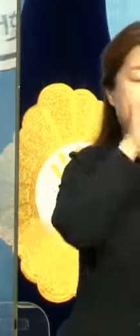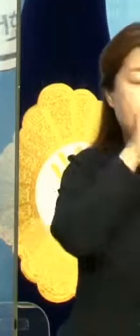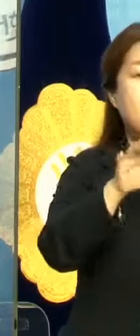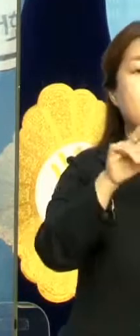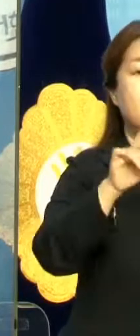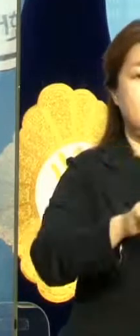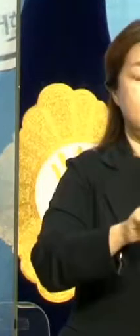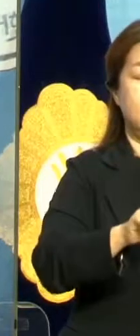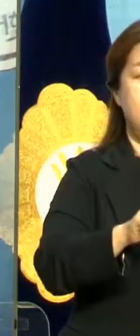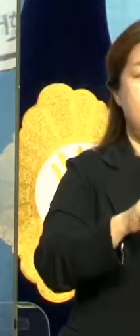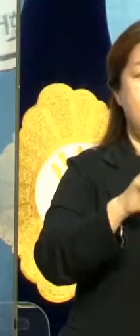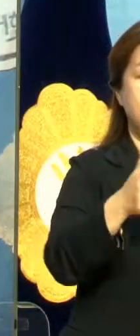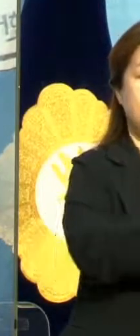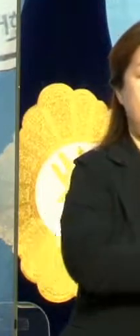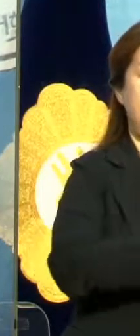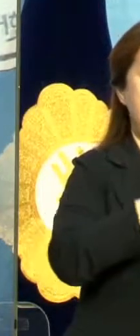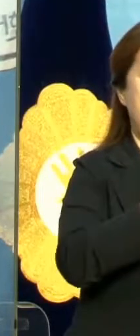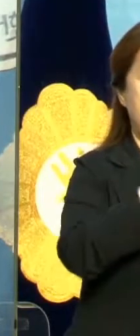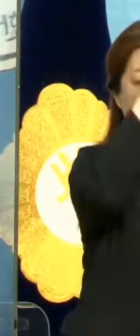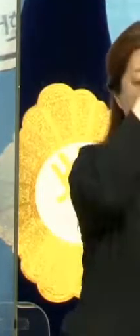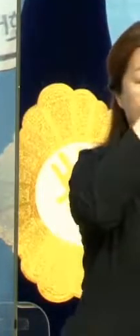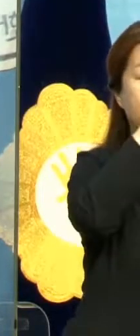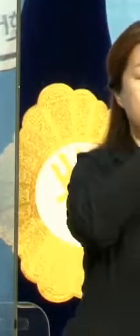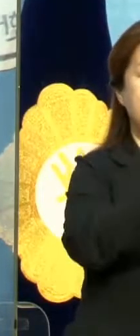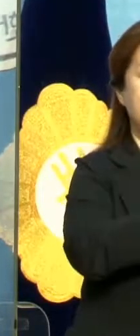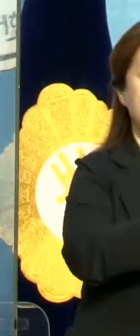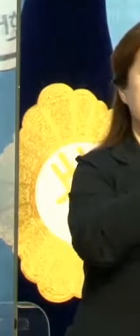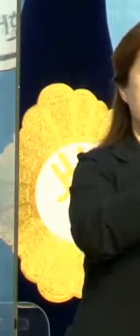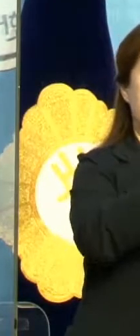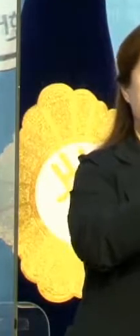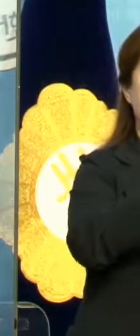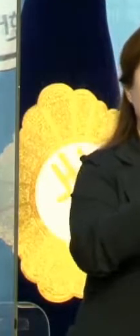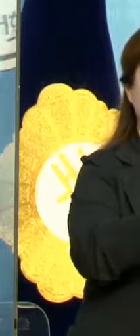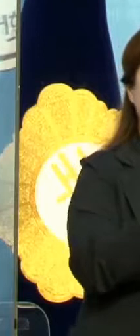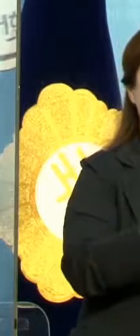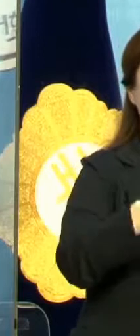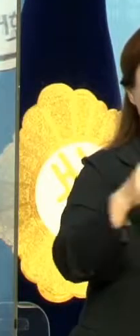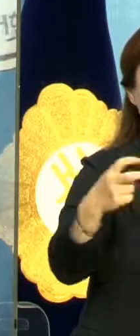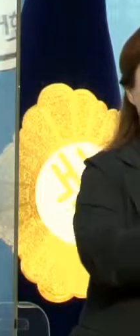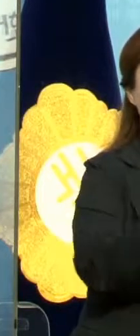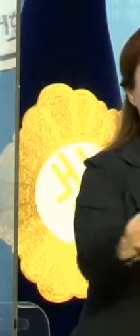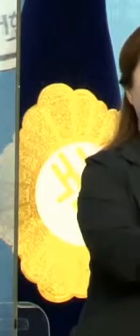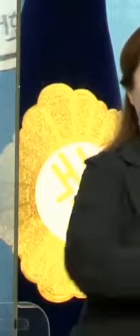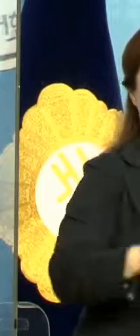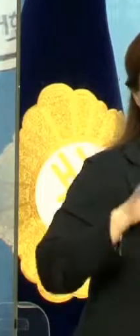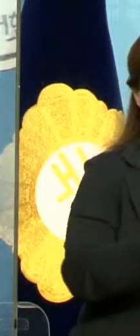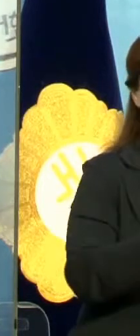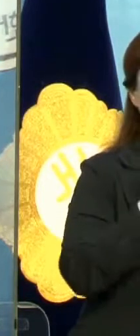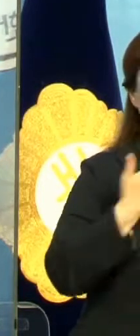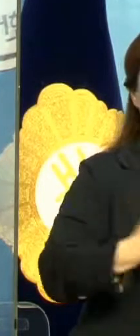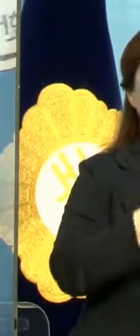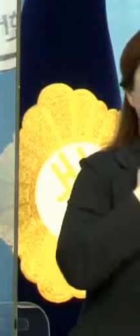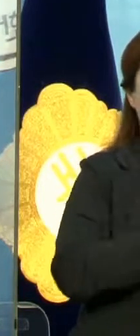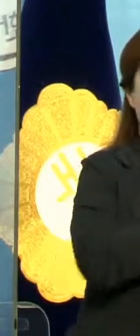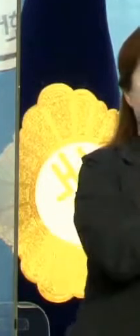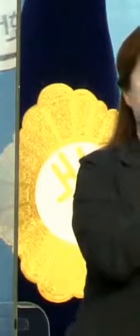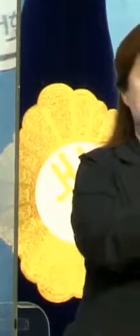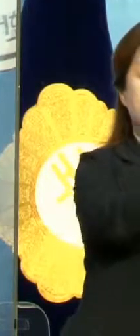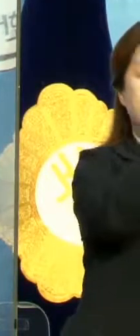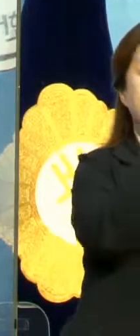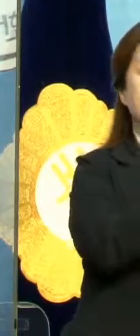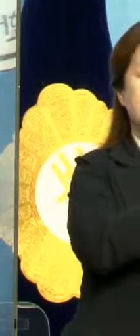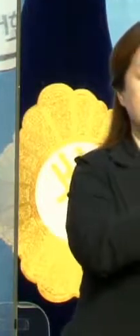매우 이례적으로 사회 연석 국토 위원회 보임 있을 뿐만 아니라 반사로 까지 선인 했습니다